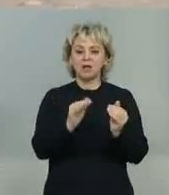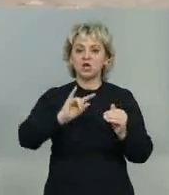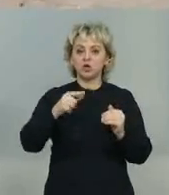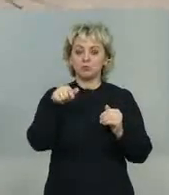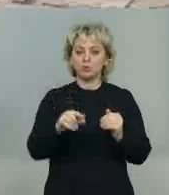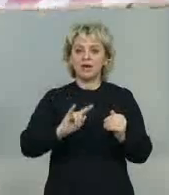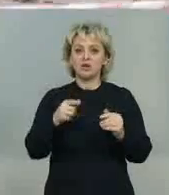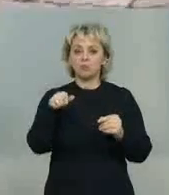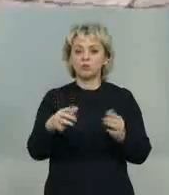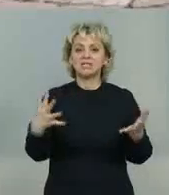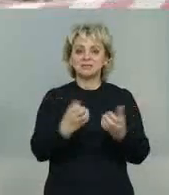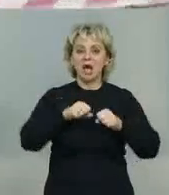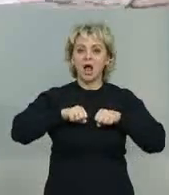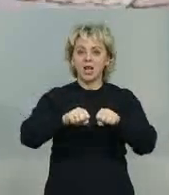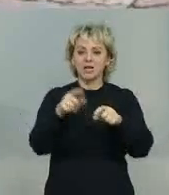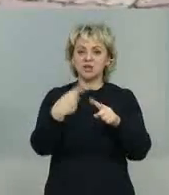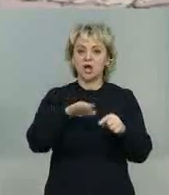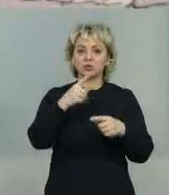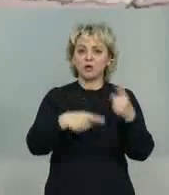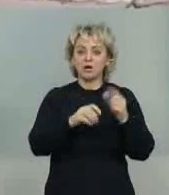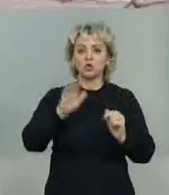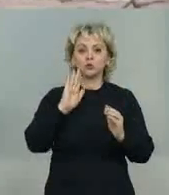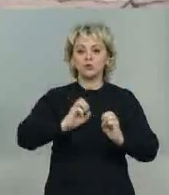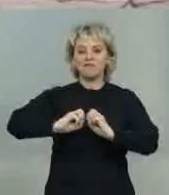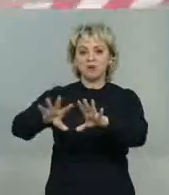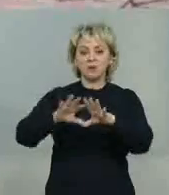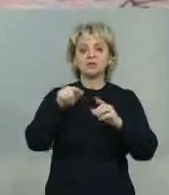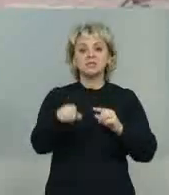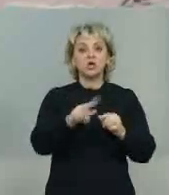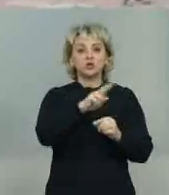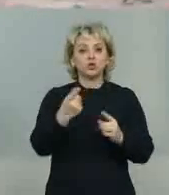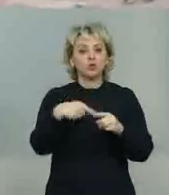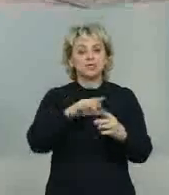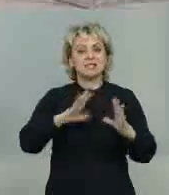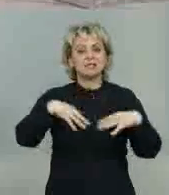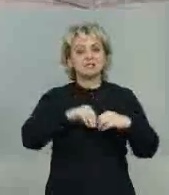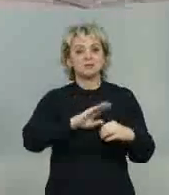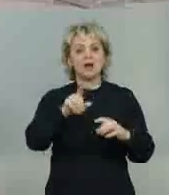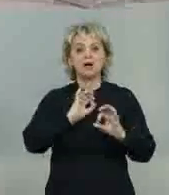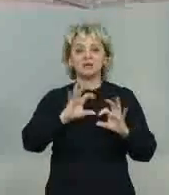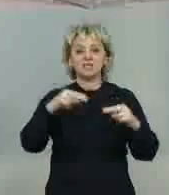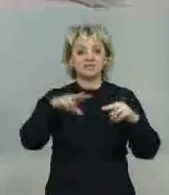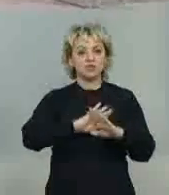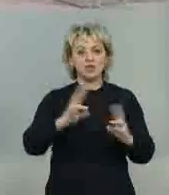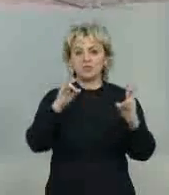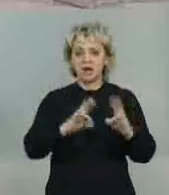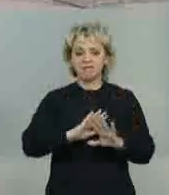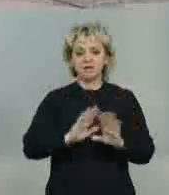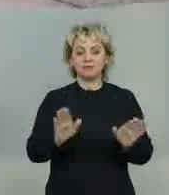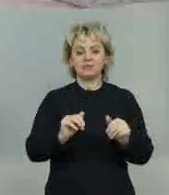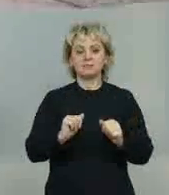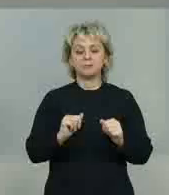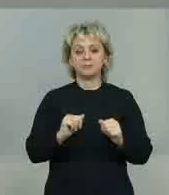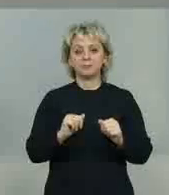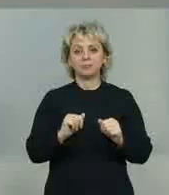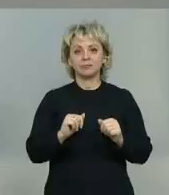ребенком. Малыша, видимо, спасла коляска, которую родители тут же выбросили. Никто из этой семьи, как рассказывают очевидцы, не травмировался.